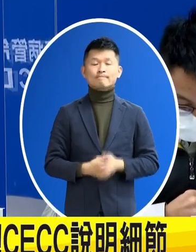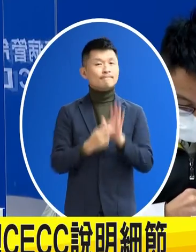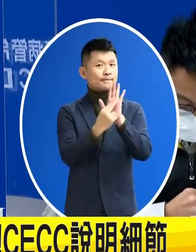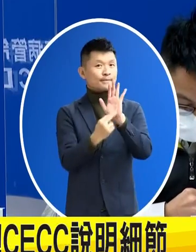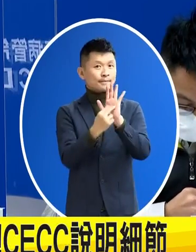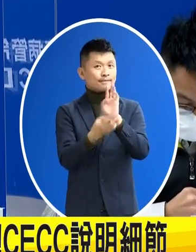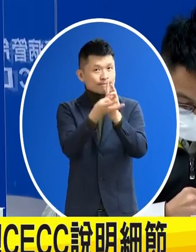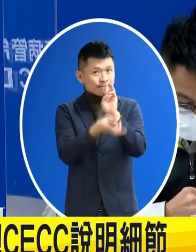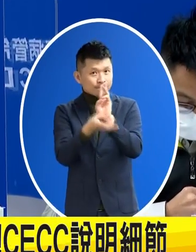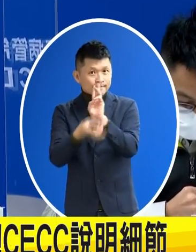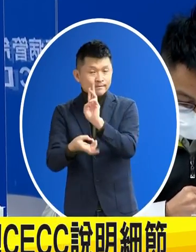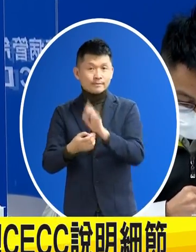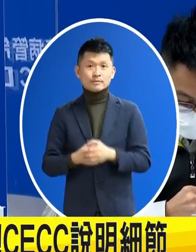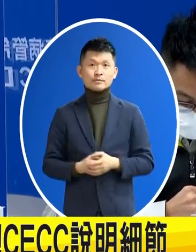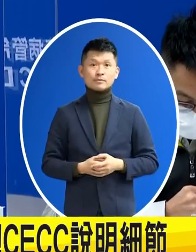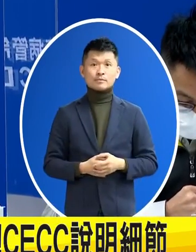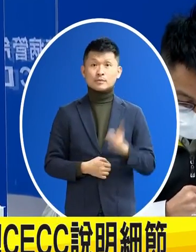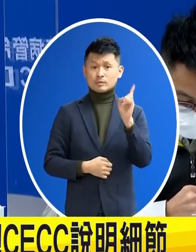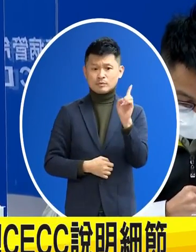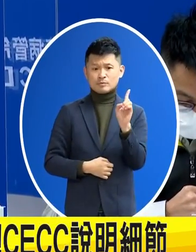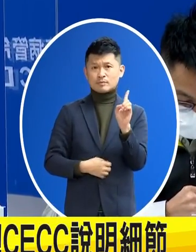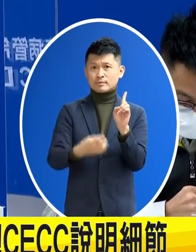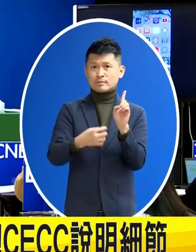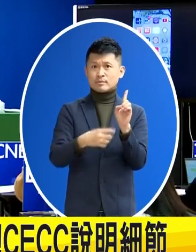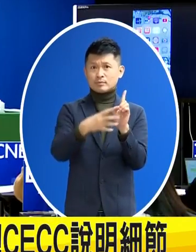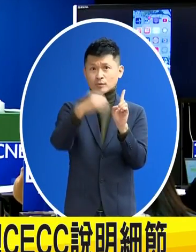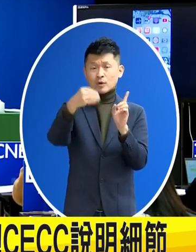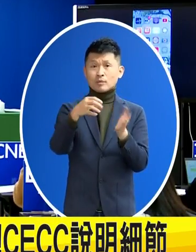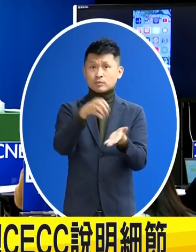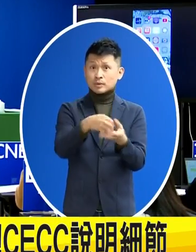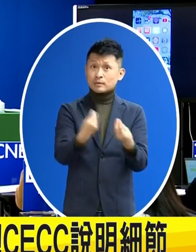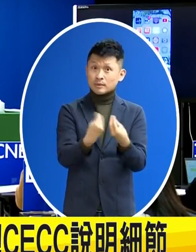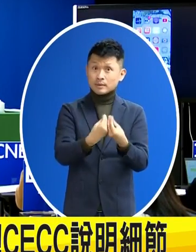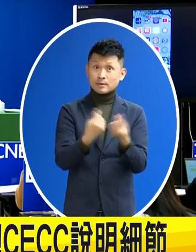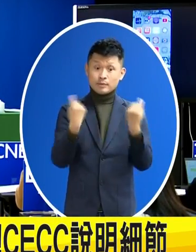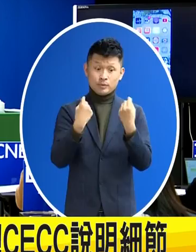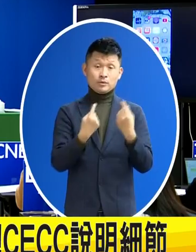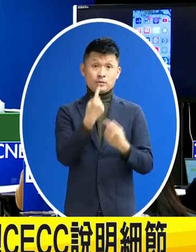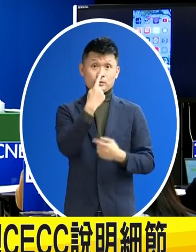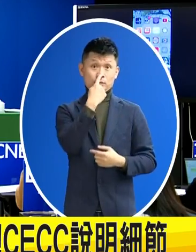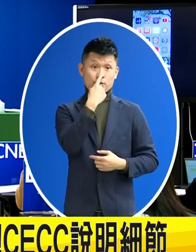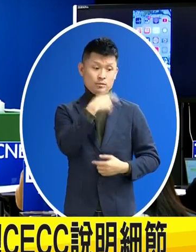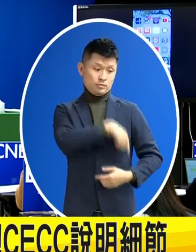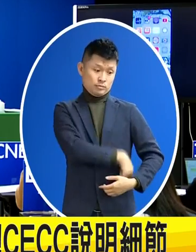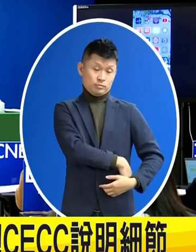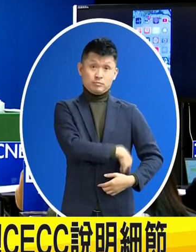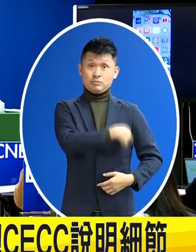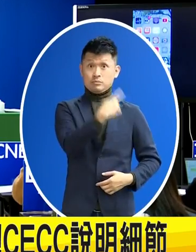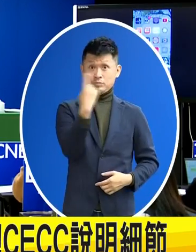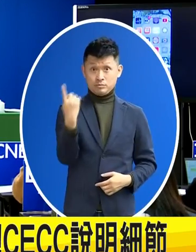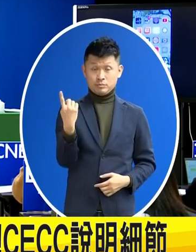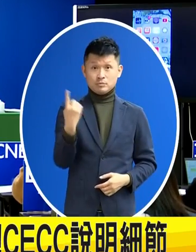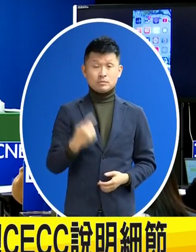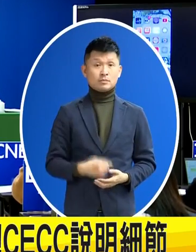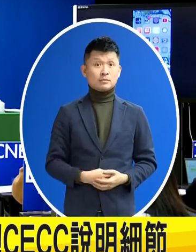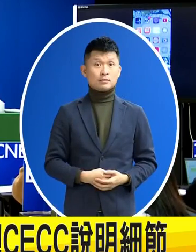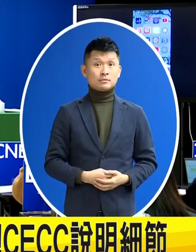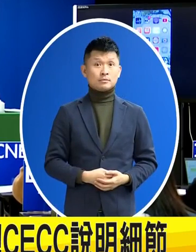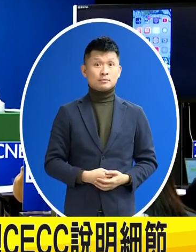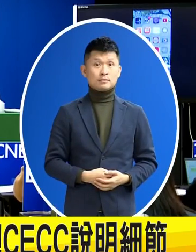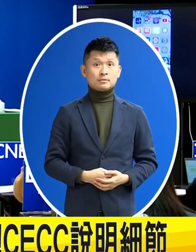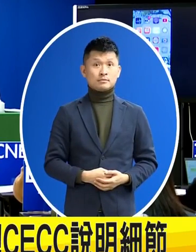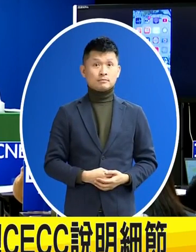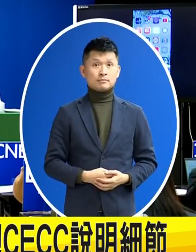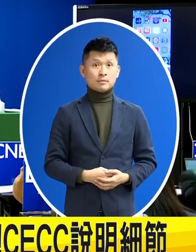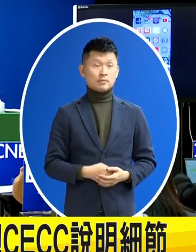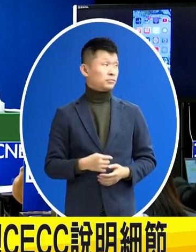解释一下这个怎么去验证这个内容。我现在从口袋拿出东西，这个是